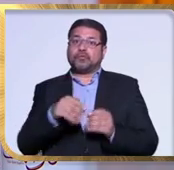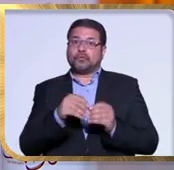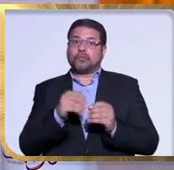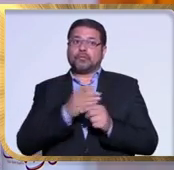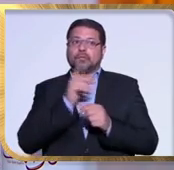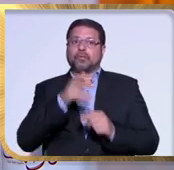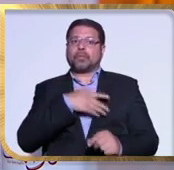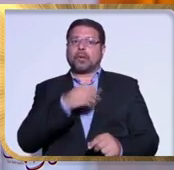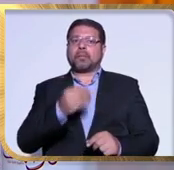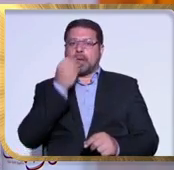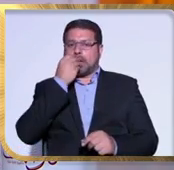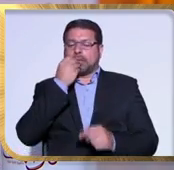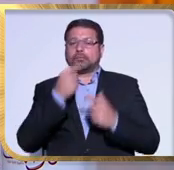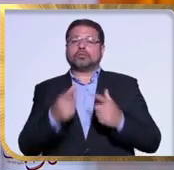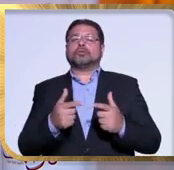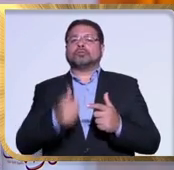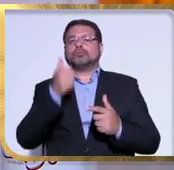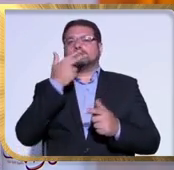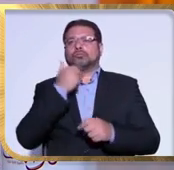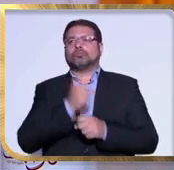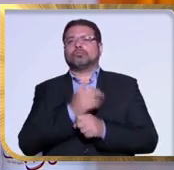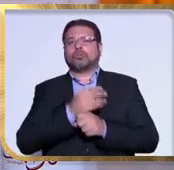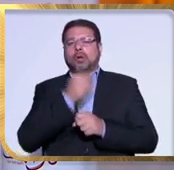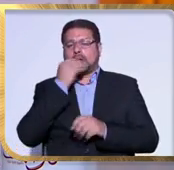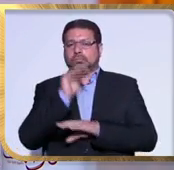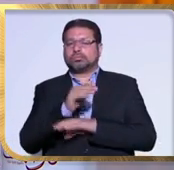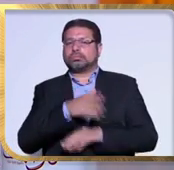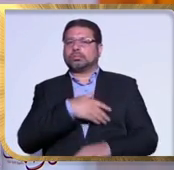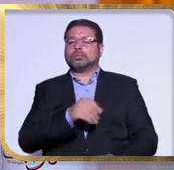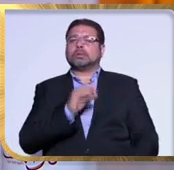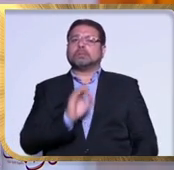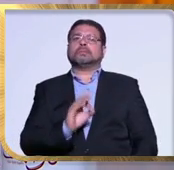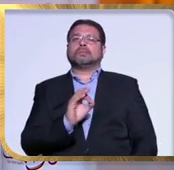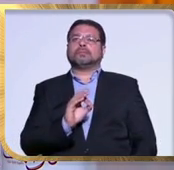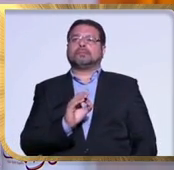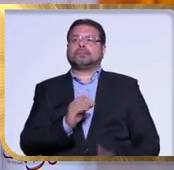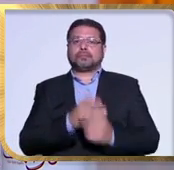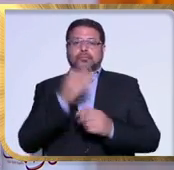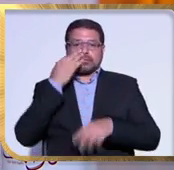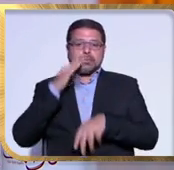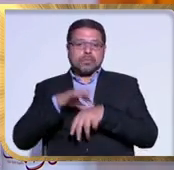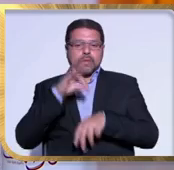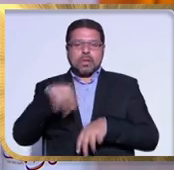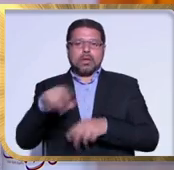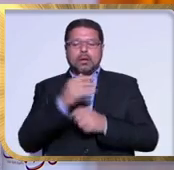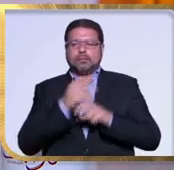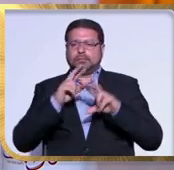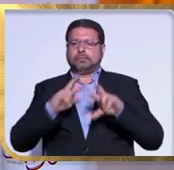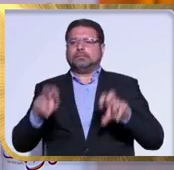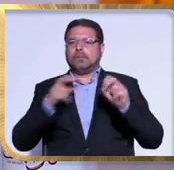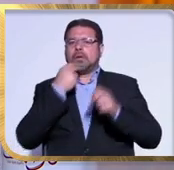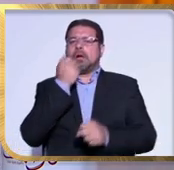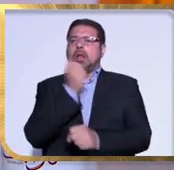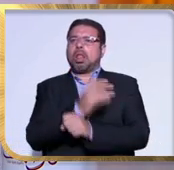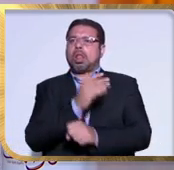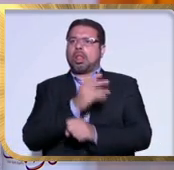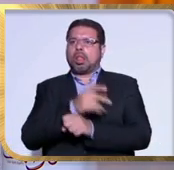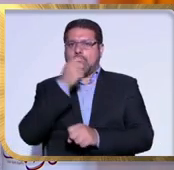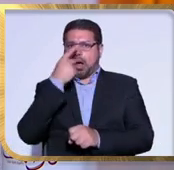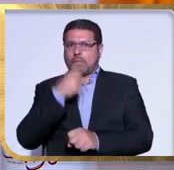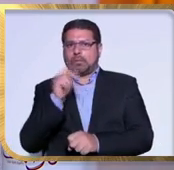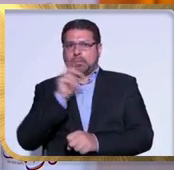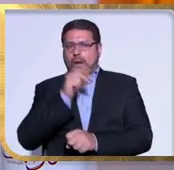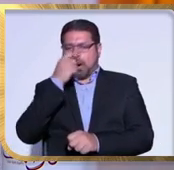بطيب المطعم يعني بطيب الرزق الانسان يبقى يتحر الحلال ولا